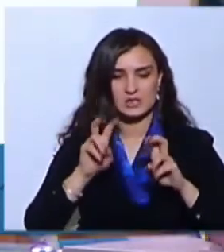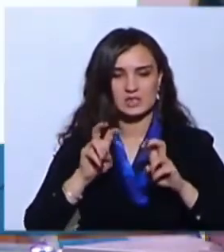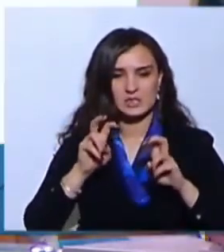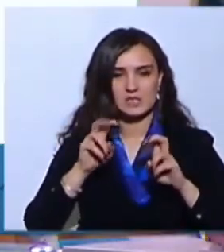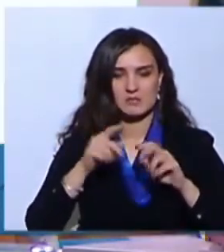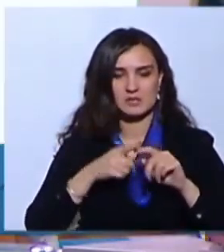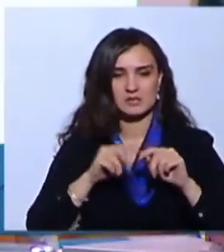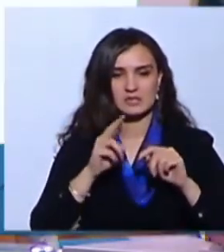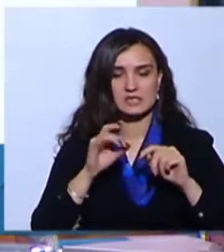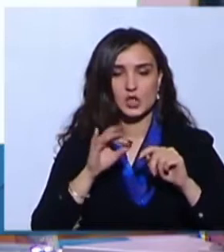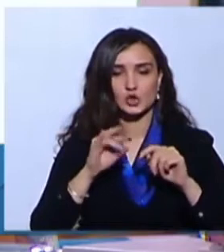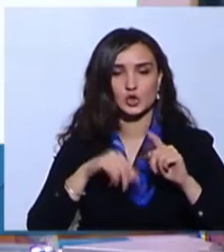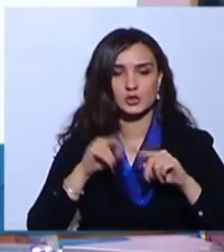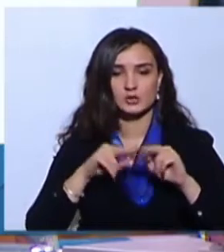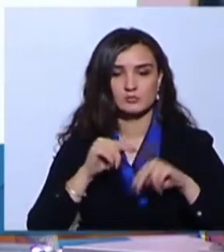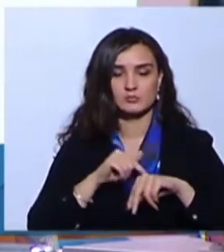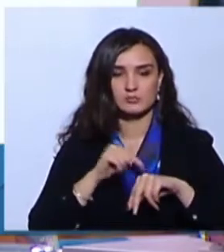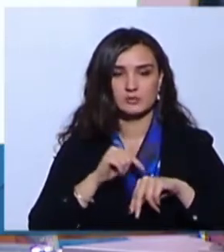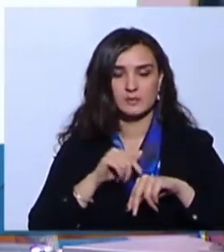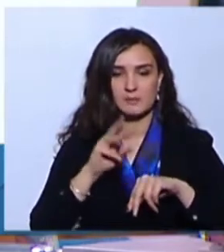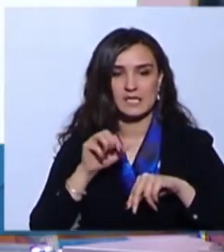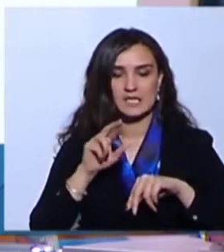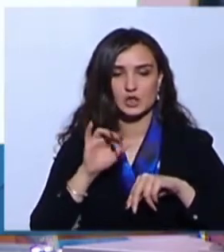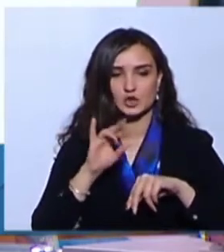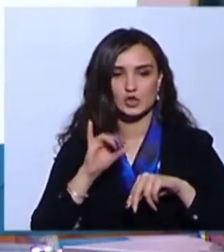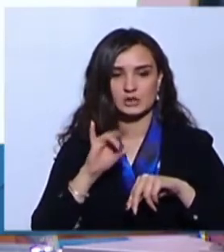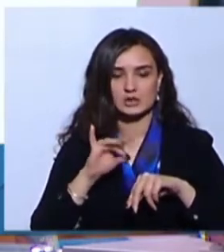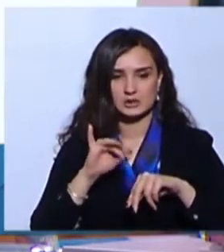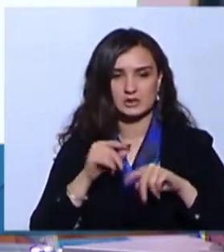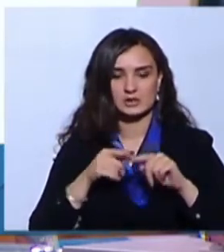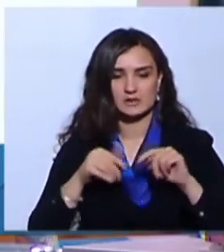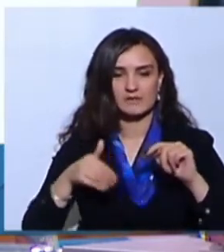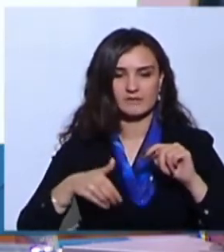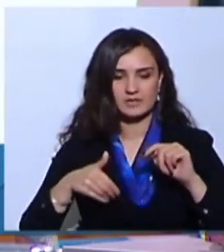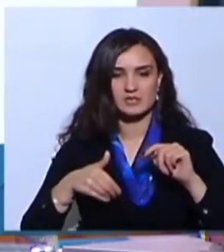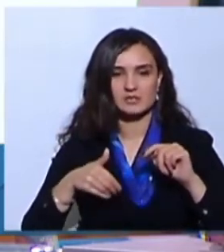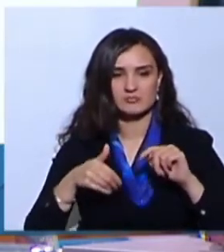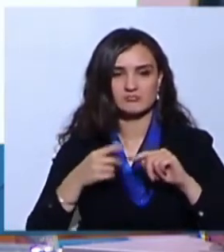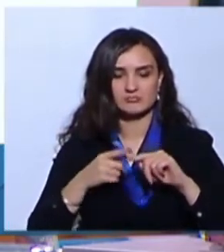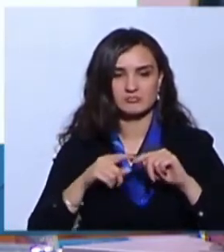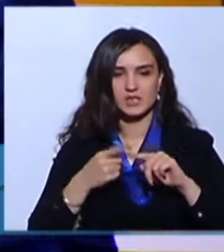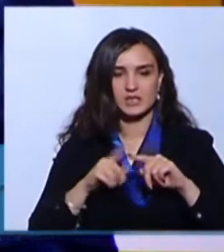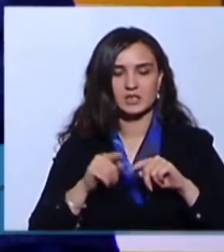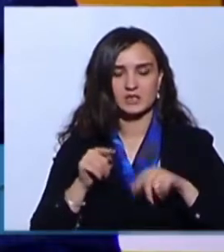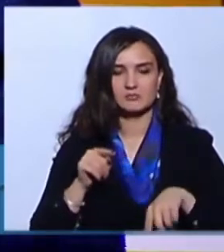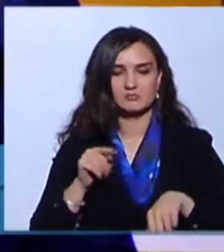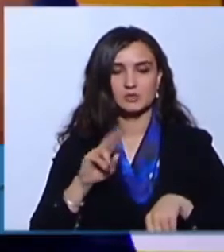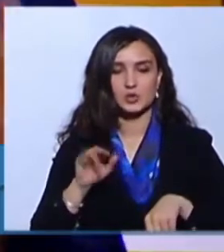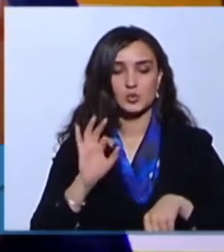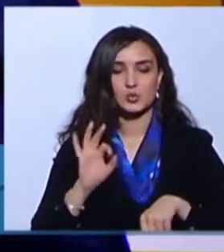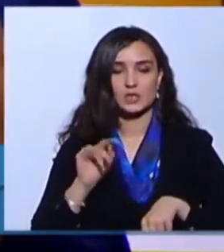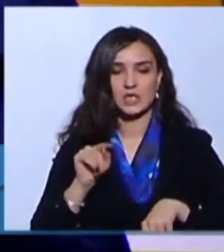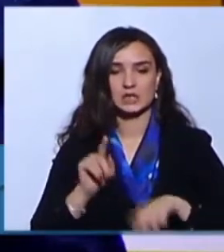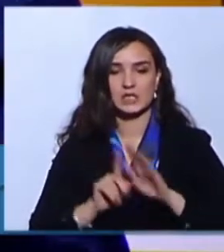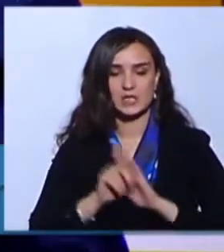სერიოტონინი კარგუნებგანწყობაზე გვაყენებთ, მელატონინი, რომელიც ძილს და აღვიძებს განაპირობებს და ნუ აქედან და აი ზუსტად